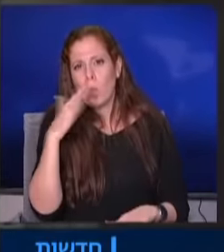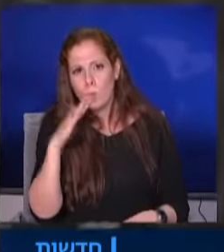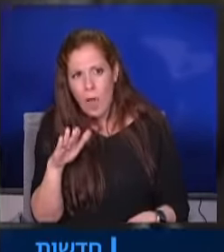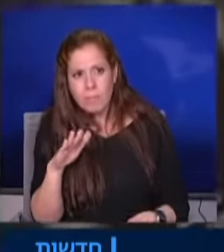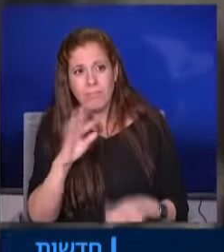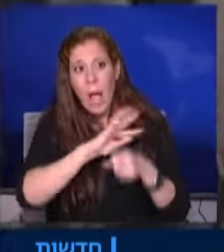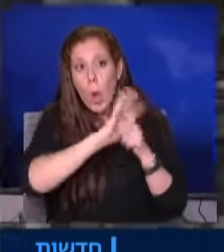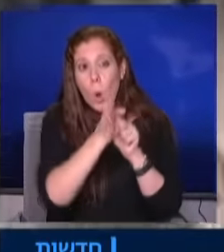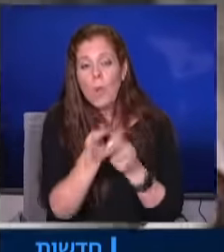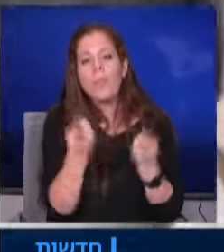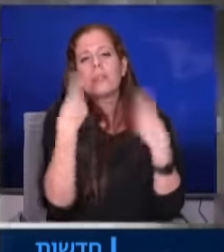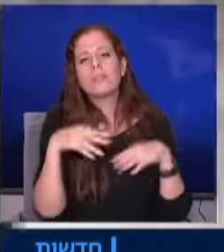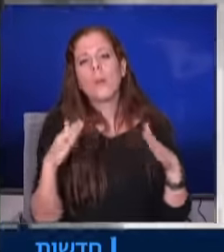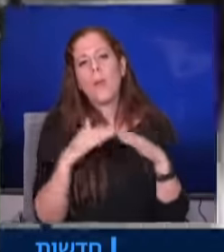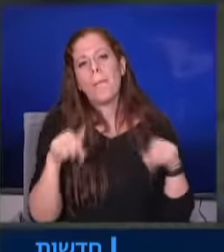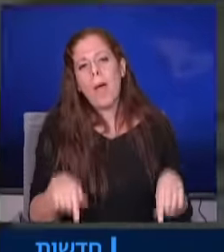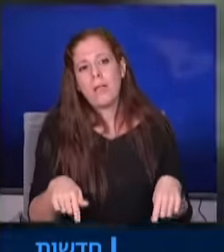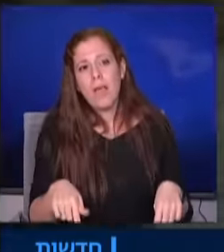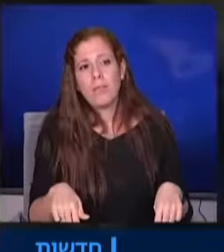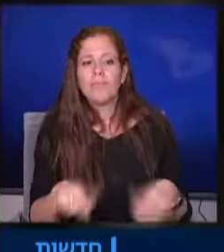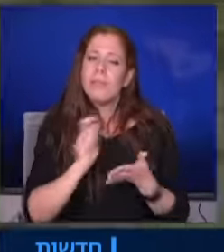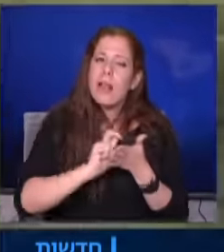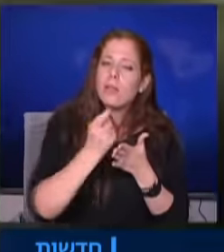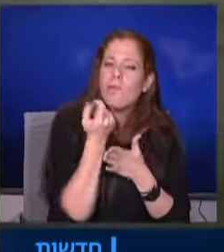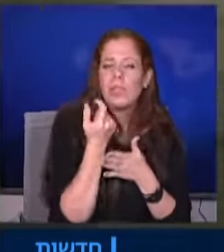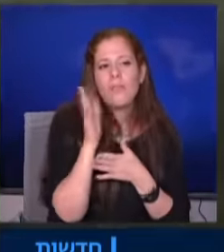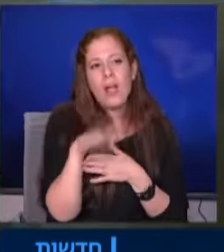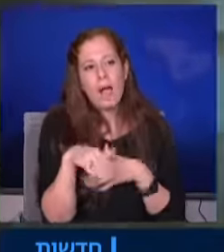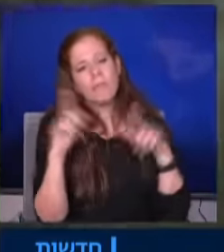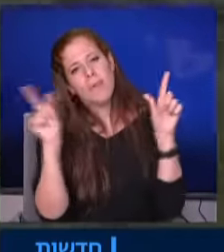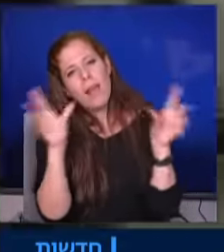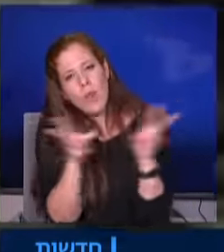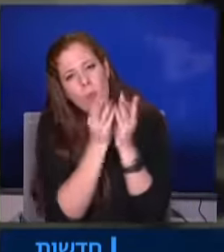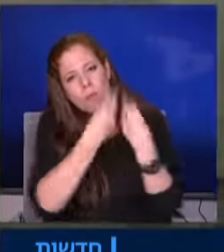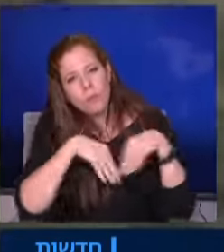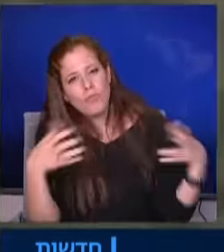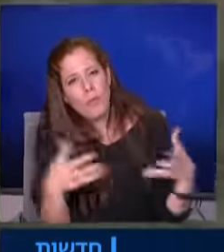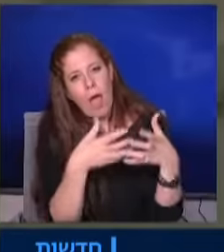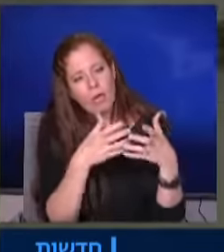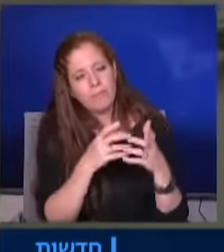הקורונה החזירה אותו הביתה. לכתוב קצת וגם לבלות עם המשפחה.